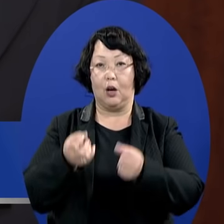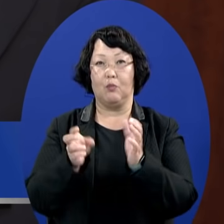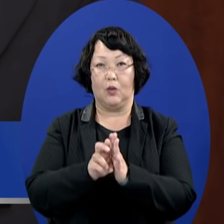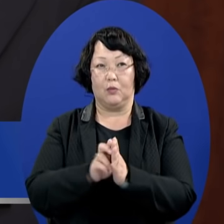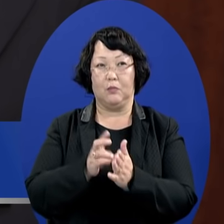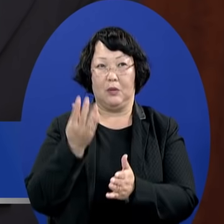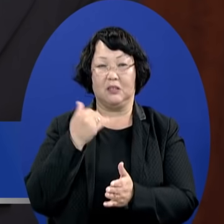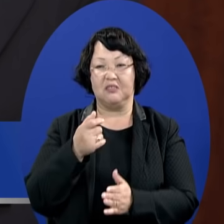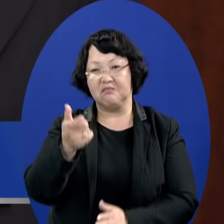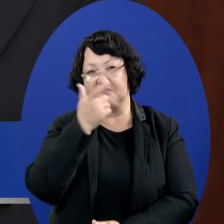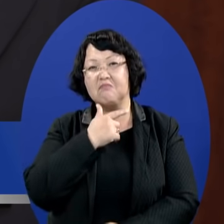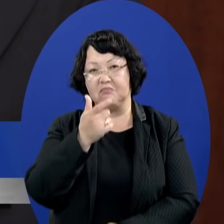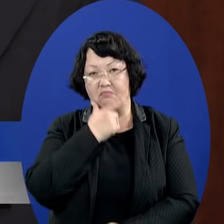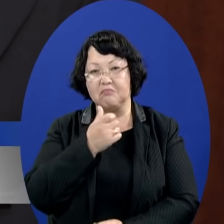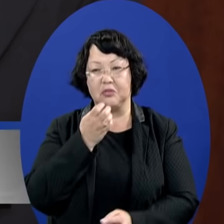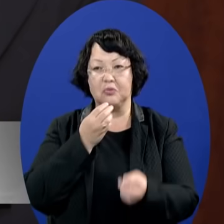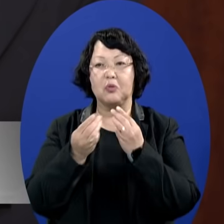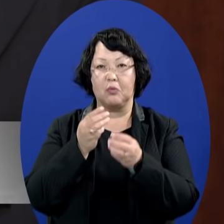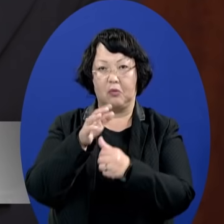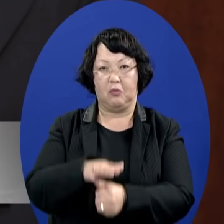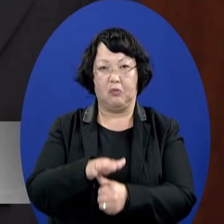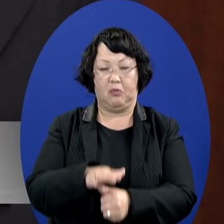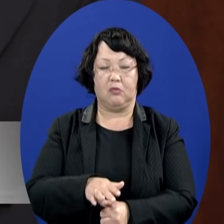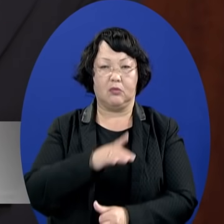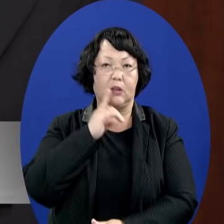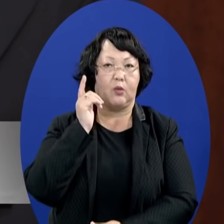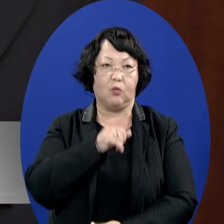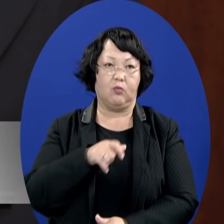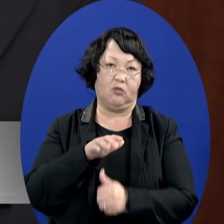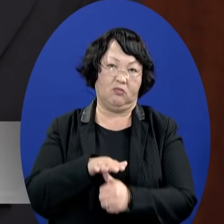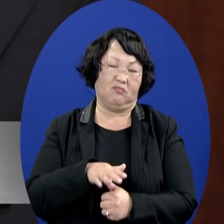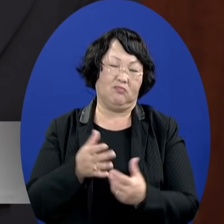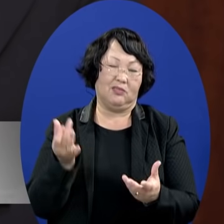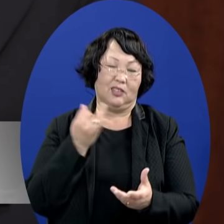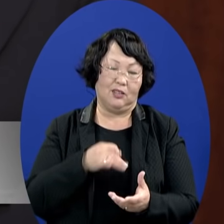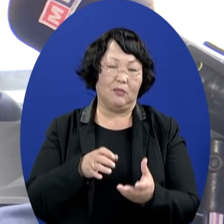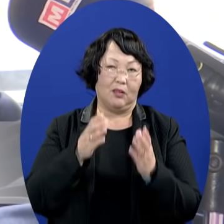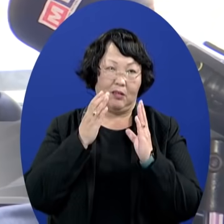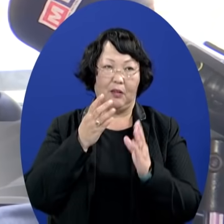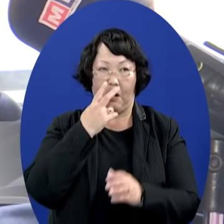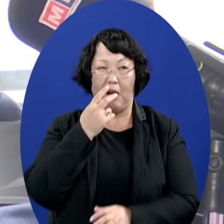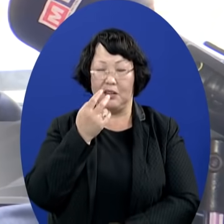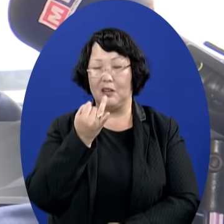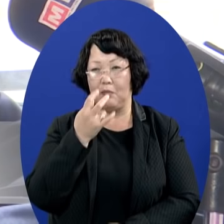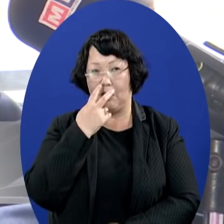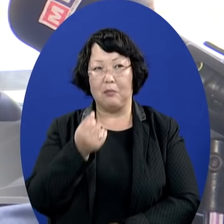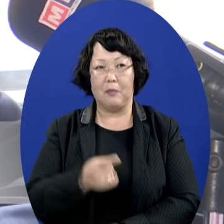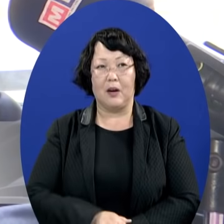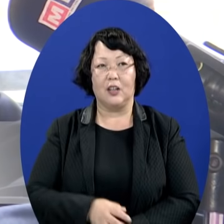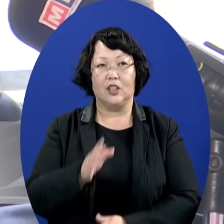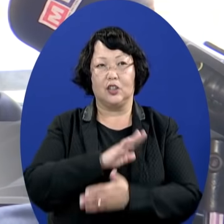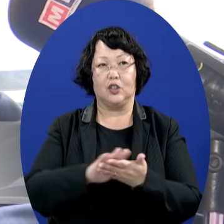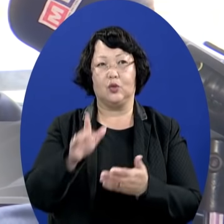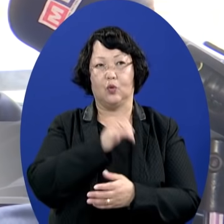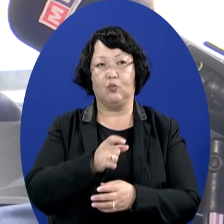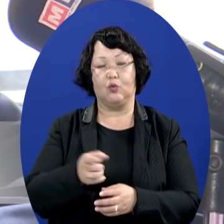одоо чадахгүй байна юм уу нэг тиймэрхүү зүйл яриад өгдөг. Тийм ажиглагдтал байдгийг. Шинэ хүмүүсийг